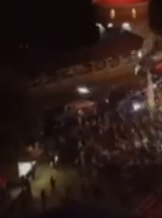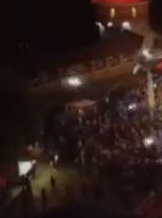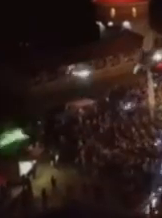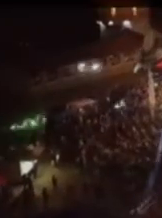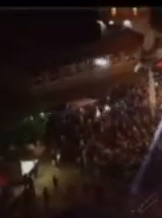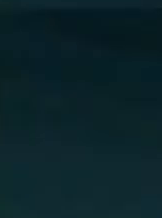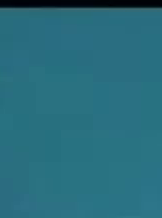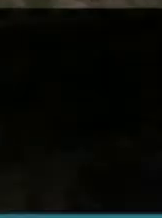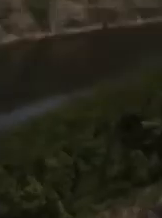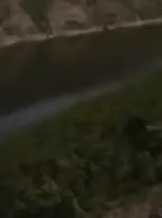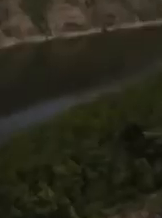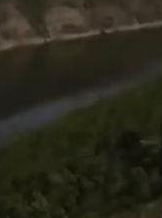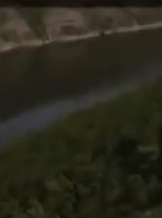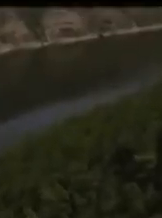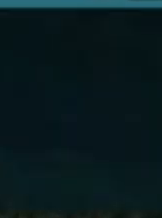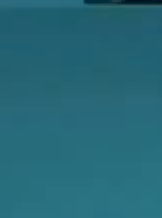Музика